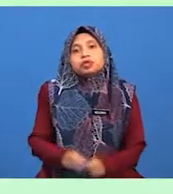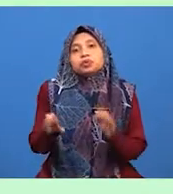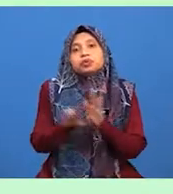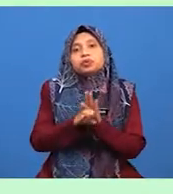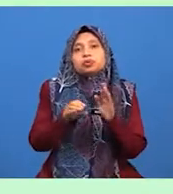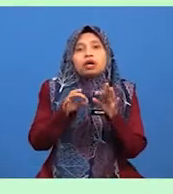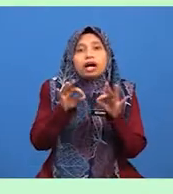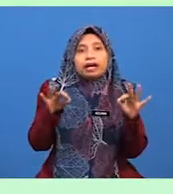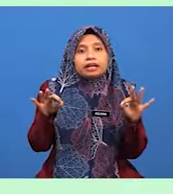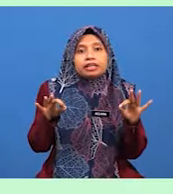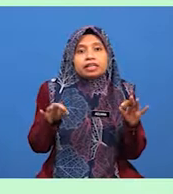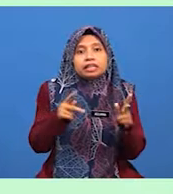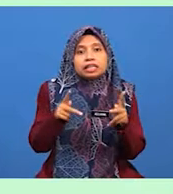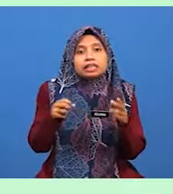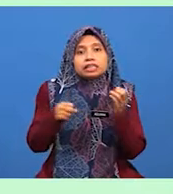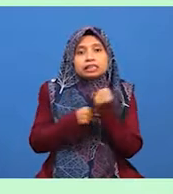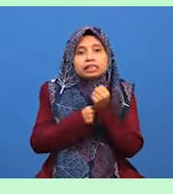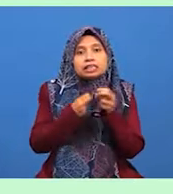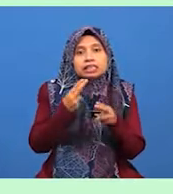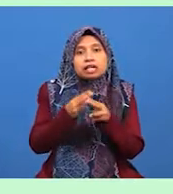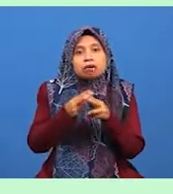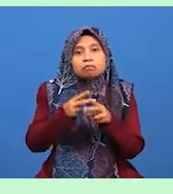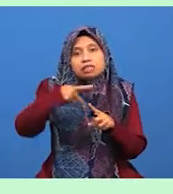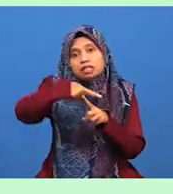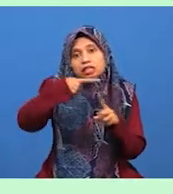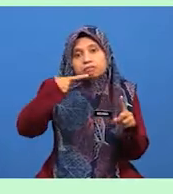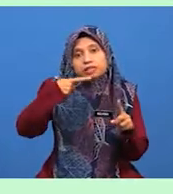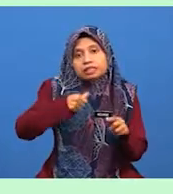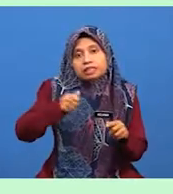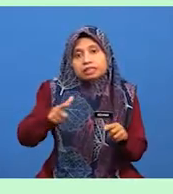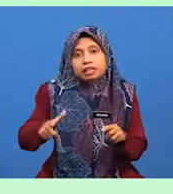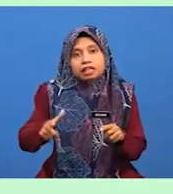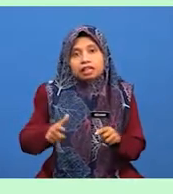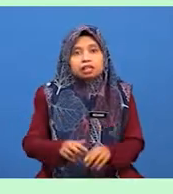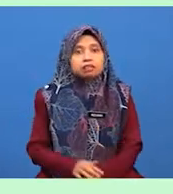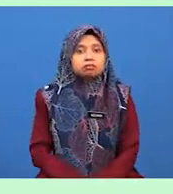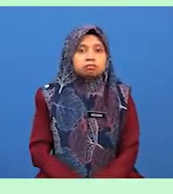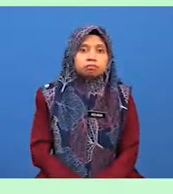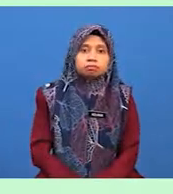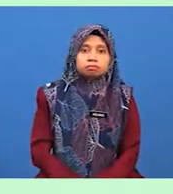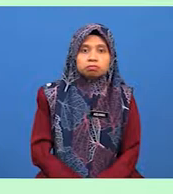Contoh ayat kata sendinama daripada ialah